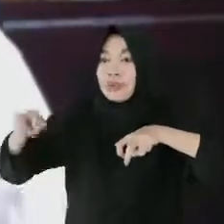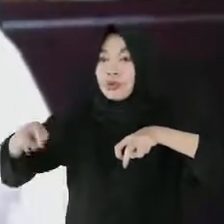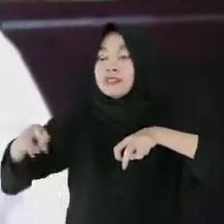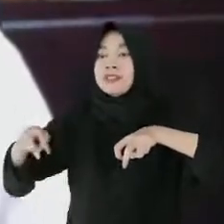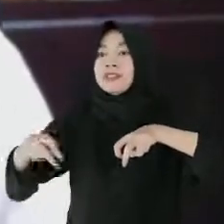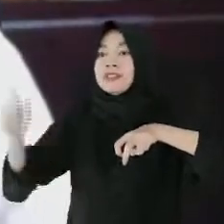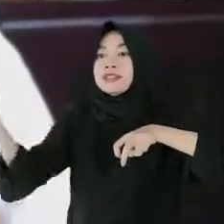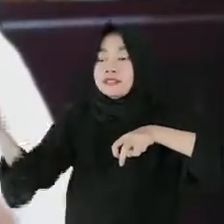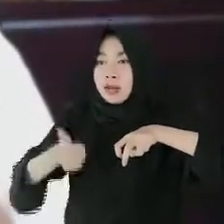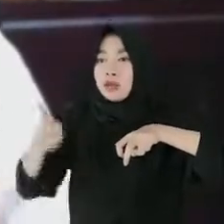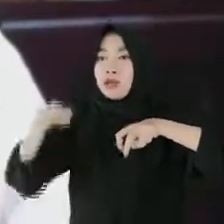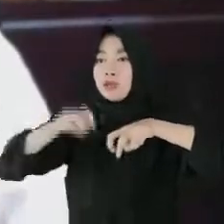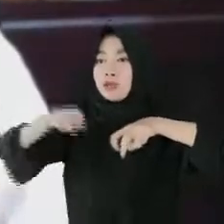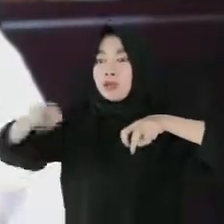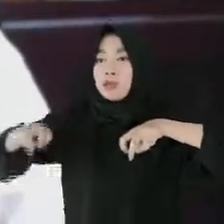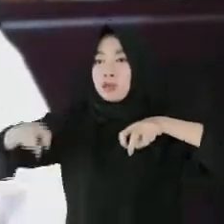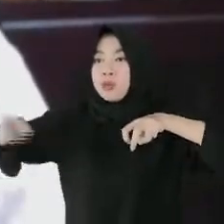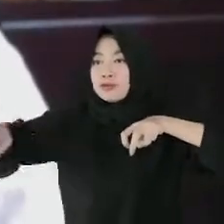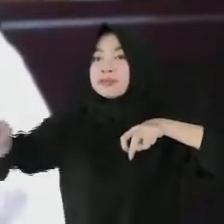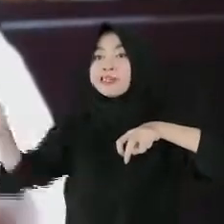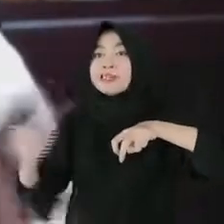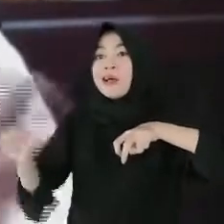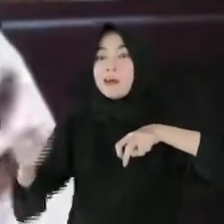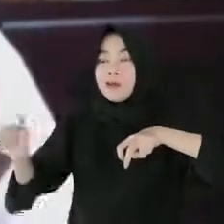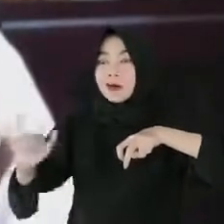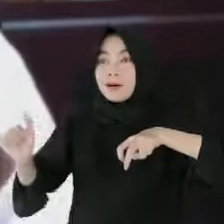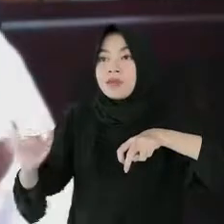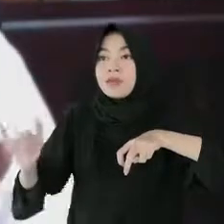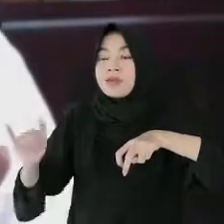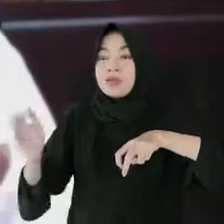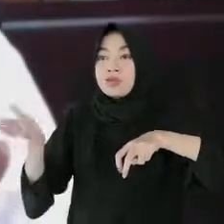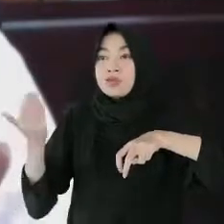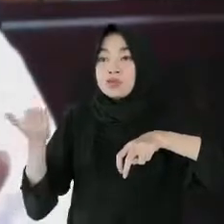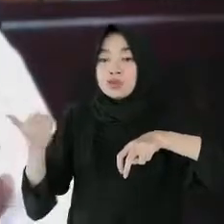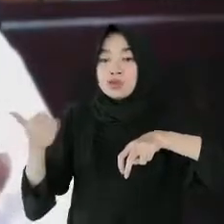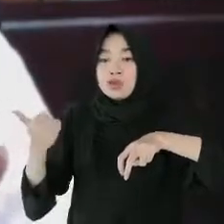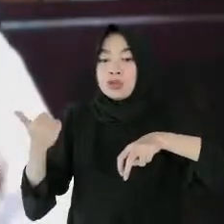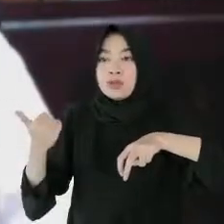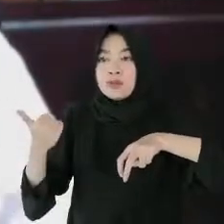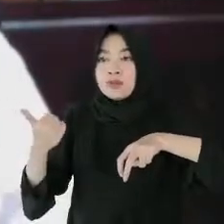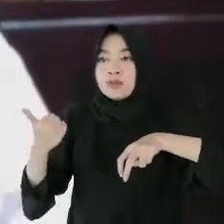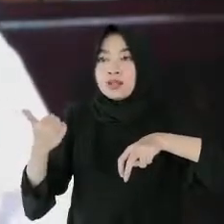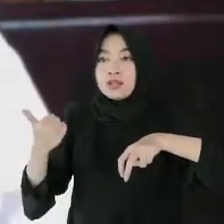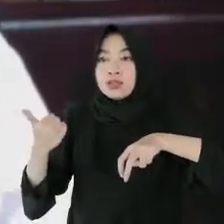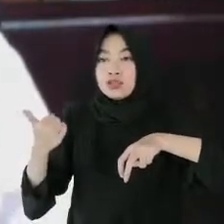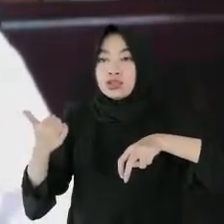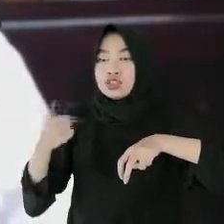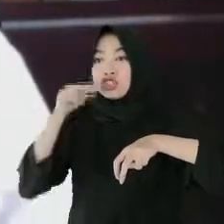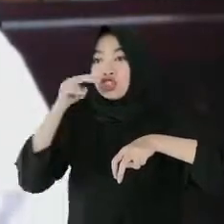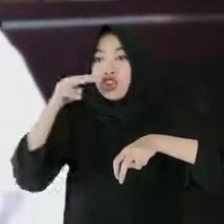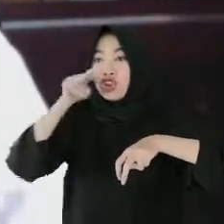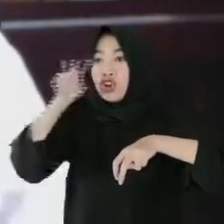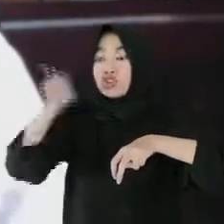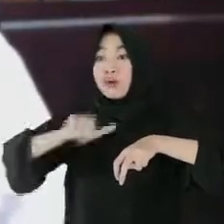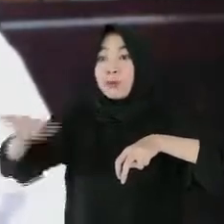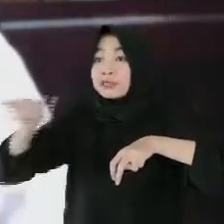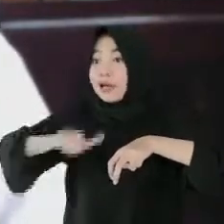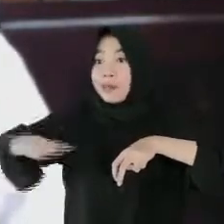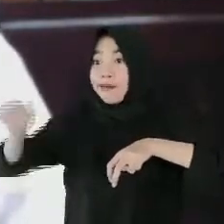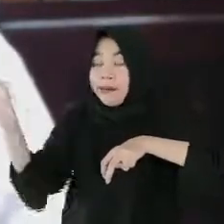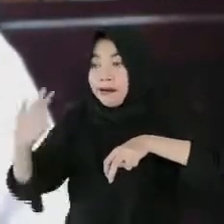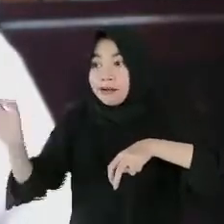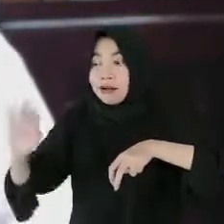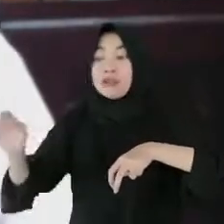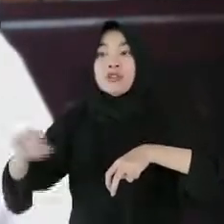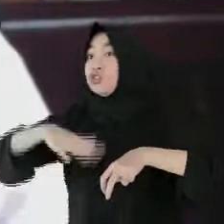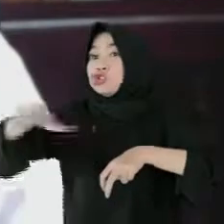yang lain juga sama kemudian tidak ada himbauan tidak ada nobar juga ikutin dan